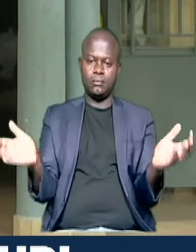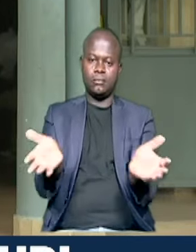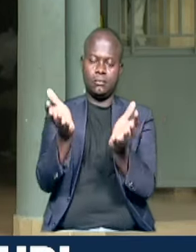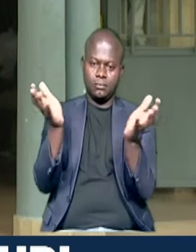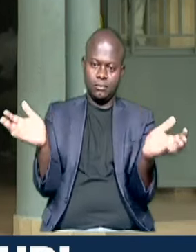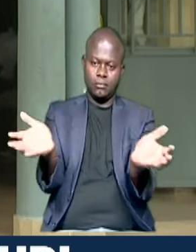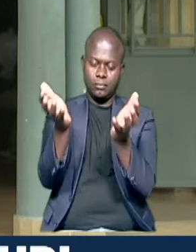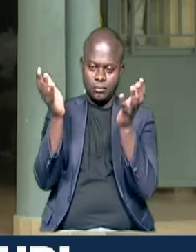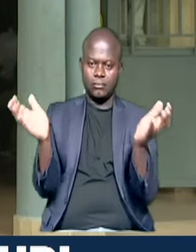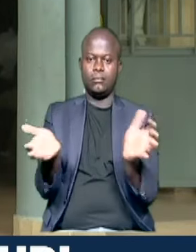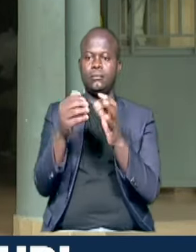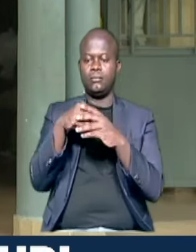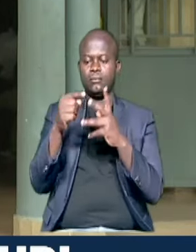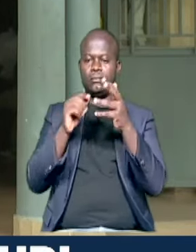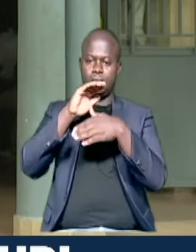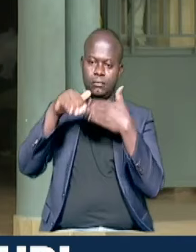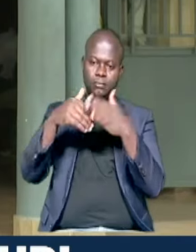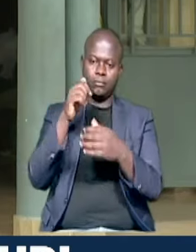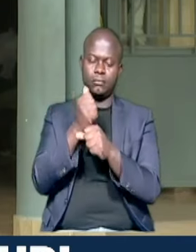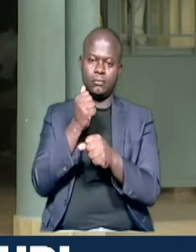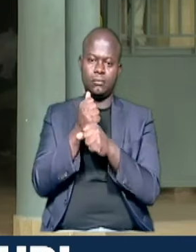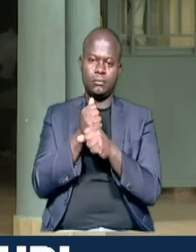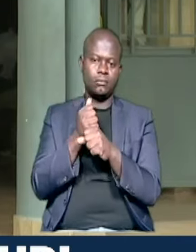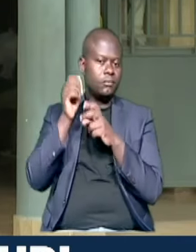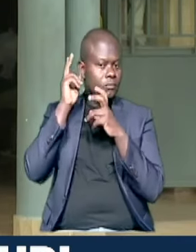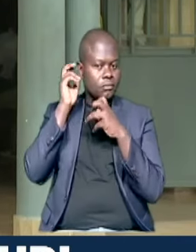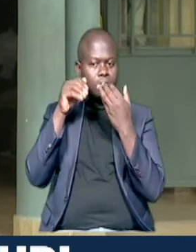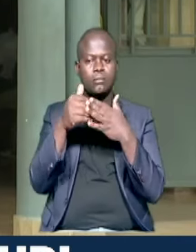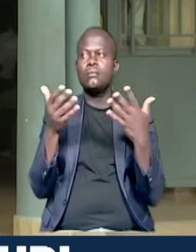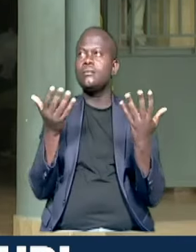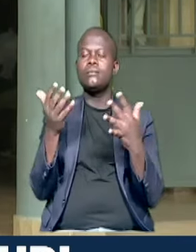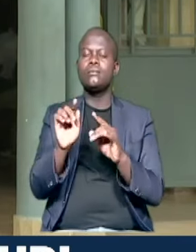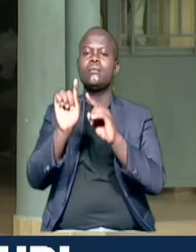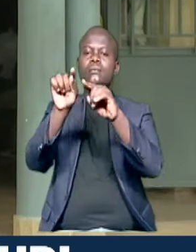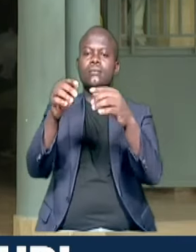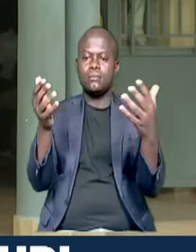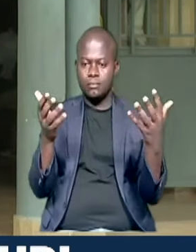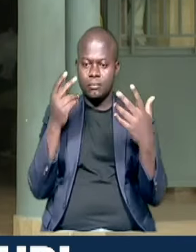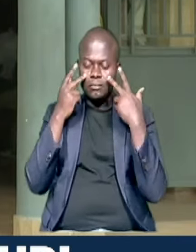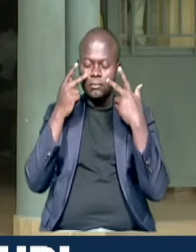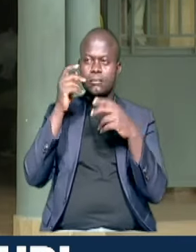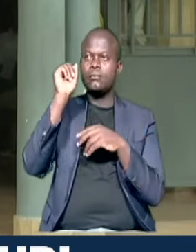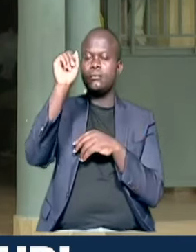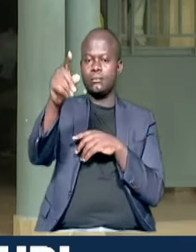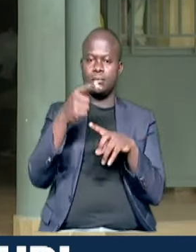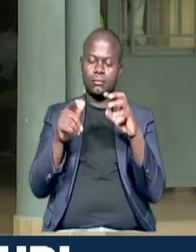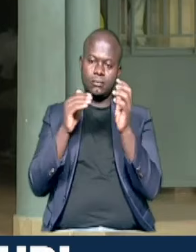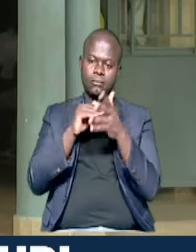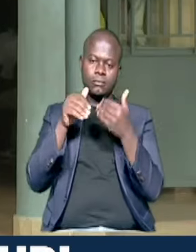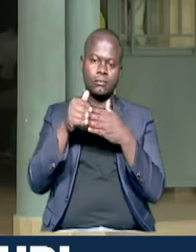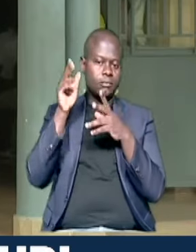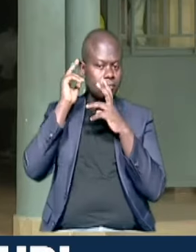ribashishikariza mu byo bakora byose, kumva aho bajya, kureba kure, kandi kumva